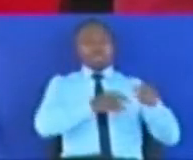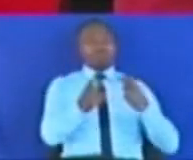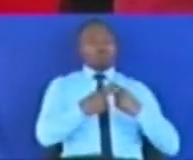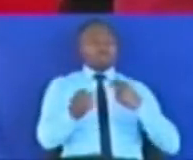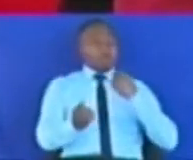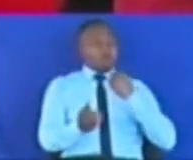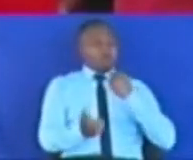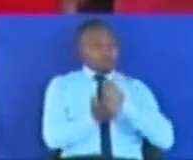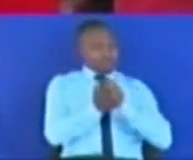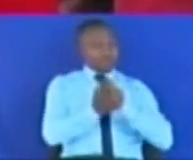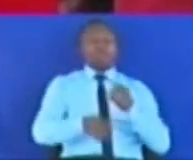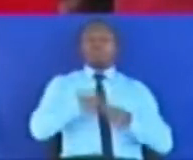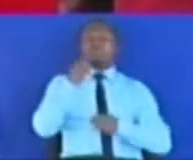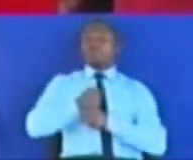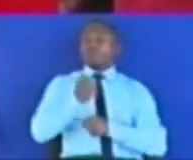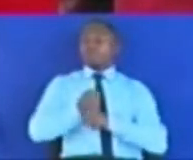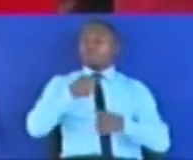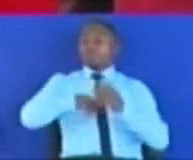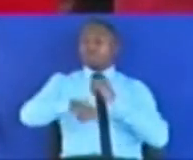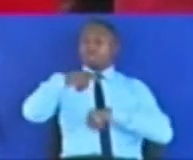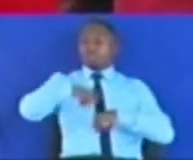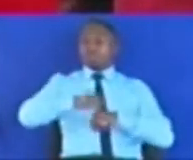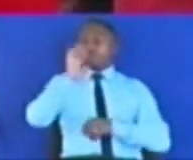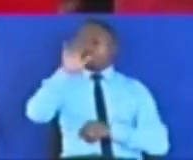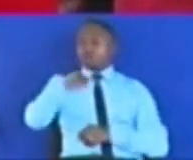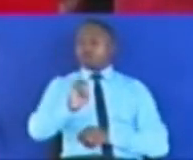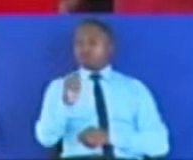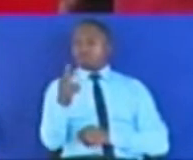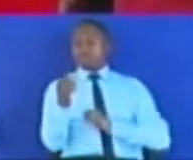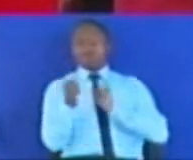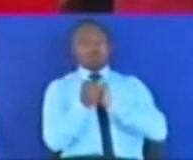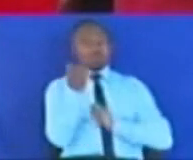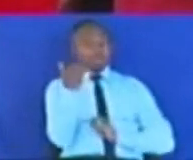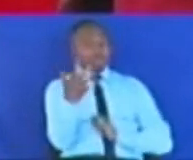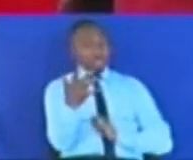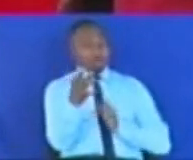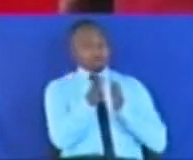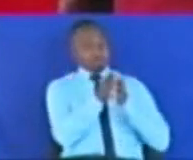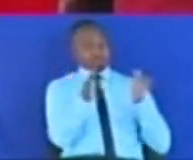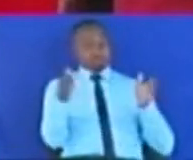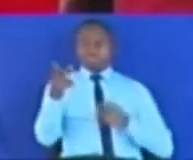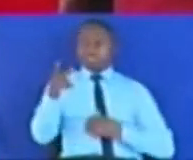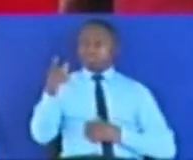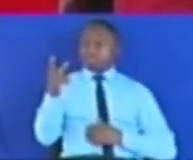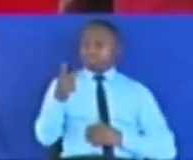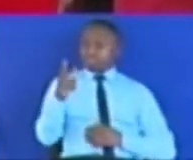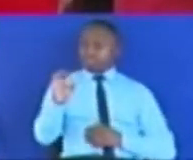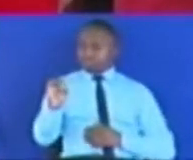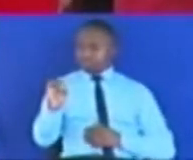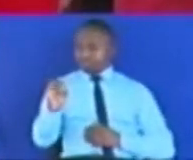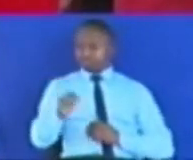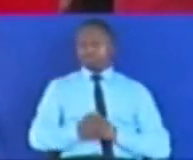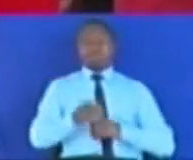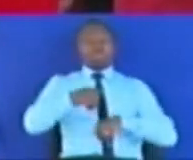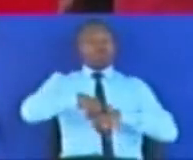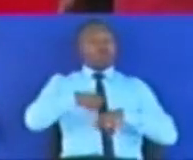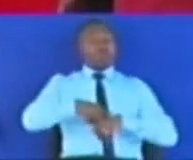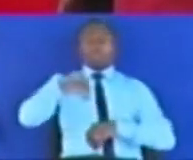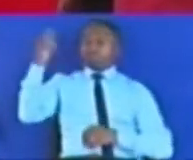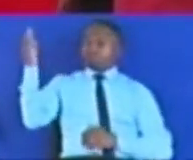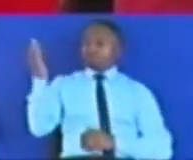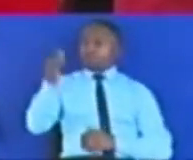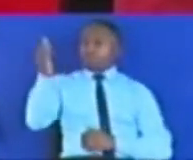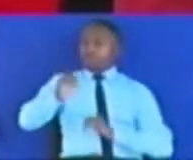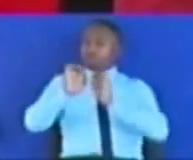Pombe Magufuli katika kipindi cha mwaka 2015 na 2020. Wakati akilihutubia